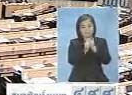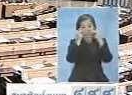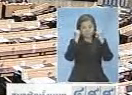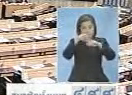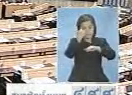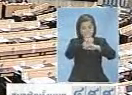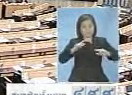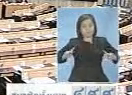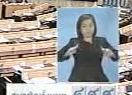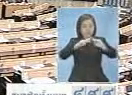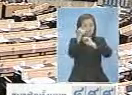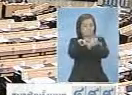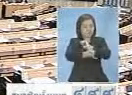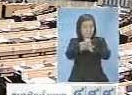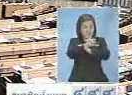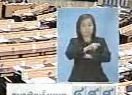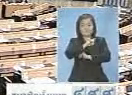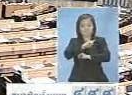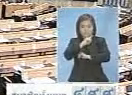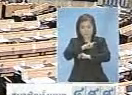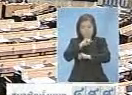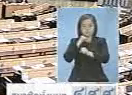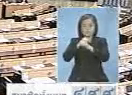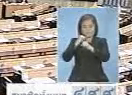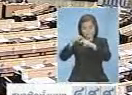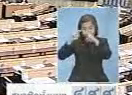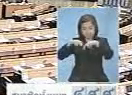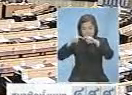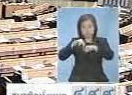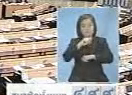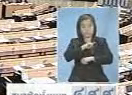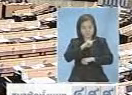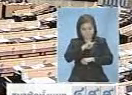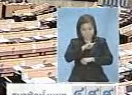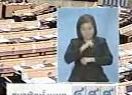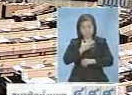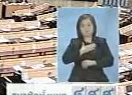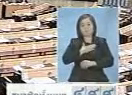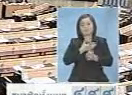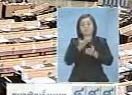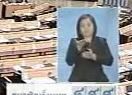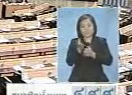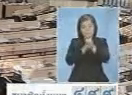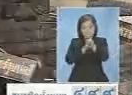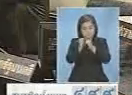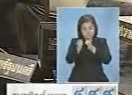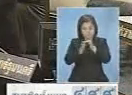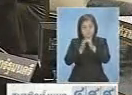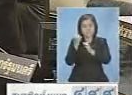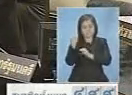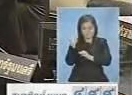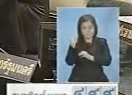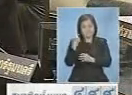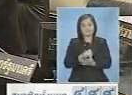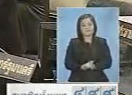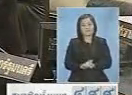ที่รับผิดชอบงานด้านวิจัยในขณะนี้ผมอยากจะชี้สักเล็กน้อยครับว่ากรณีที่